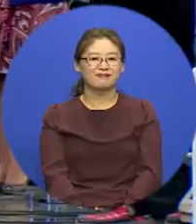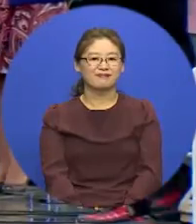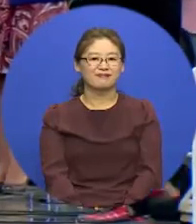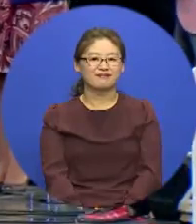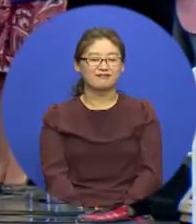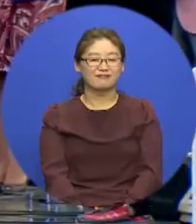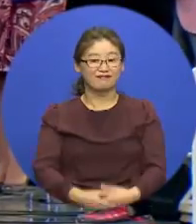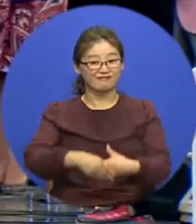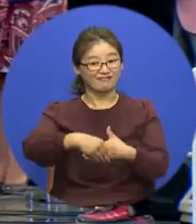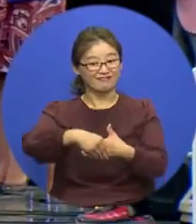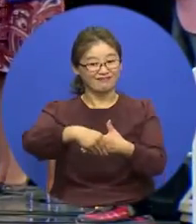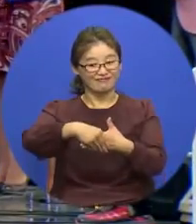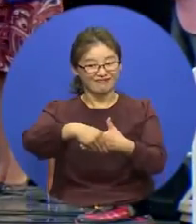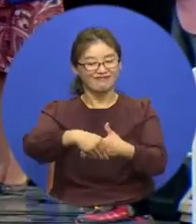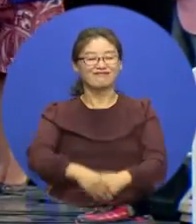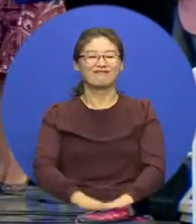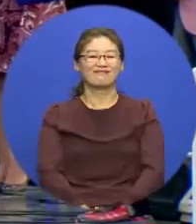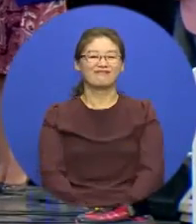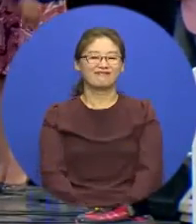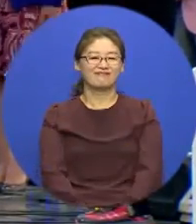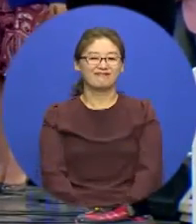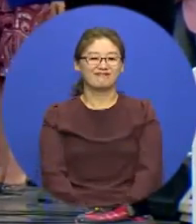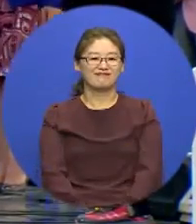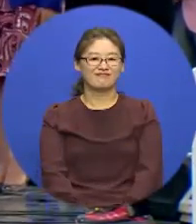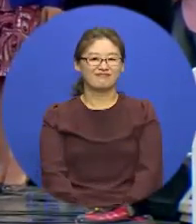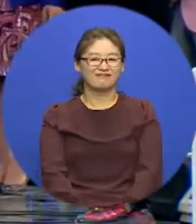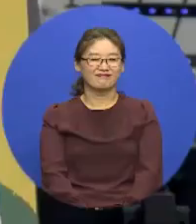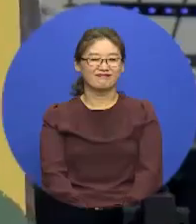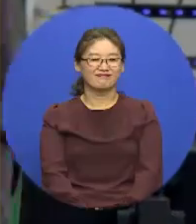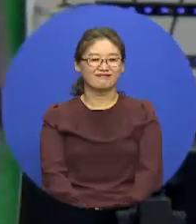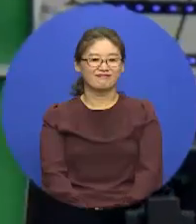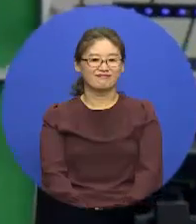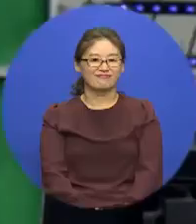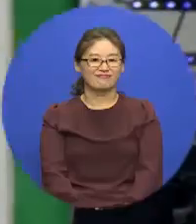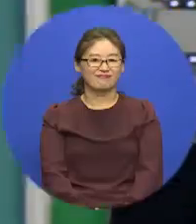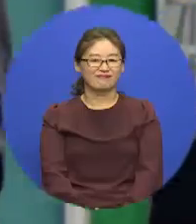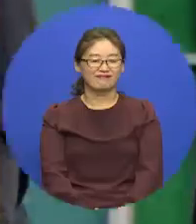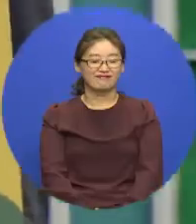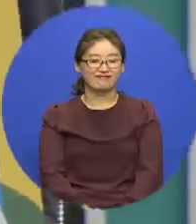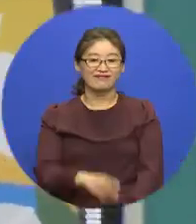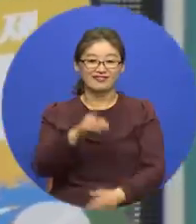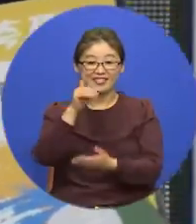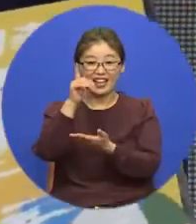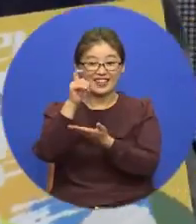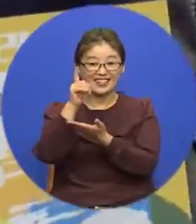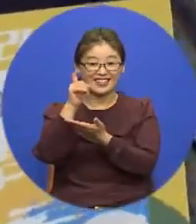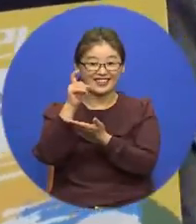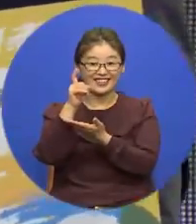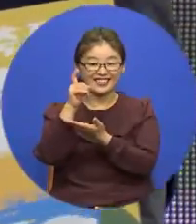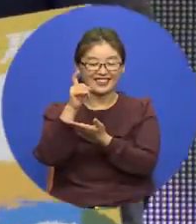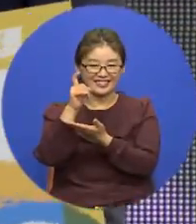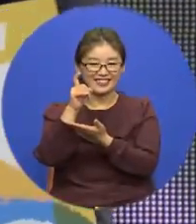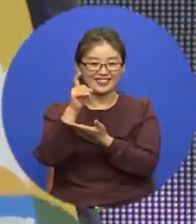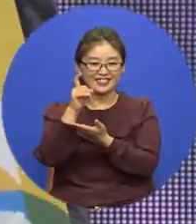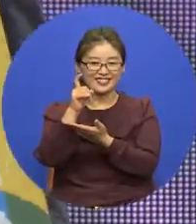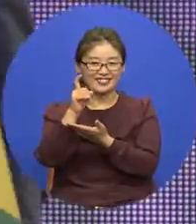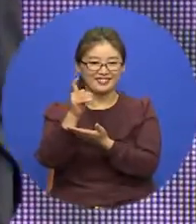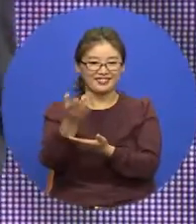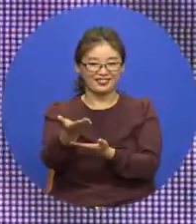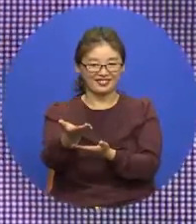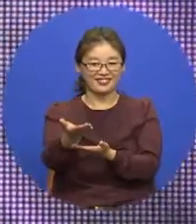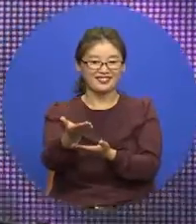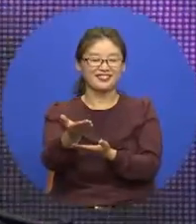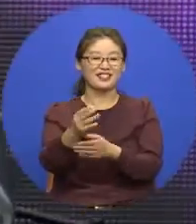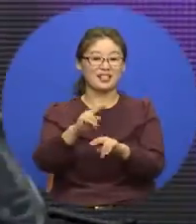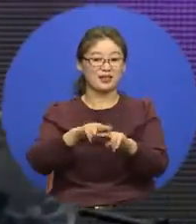자, 악수 한번 나눠주시고요. 자, 그리고 우리 또 사진 먼저 하나 찍고 또 같이